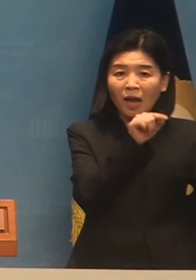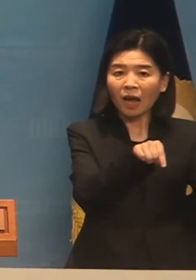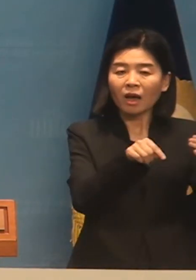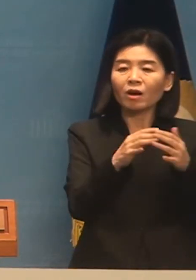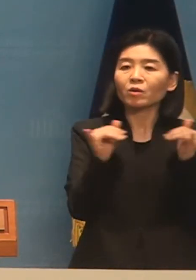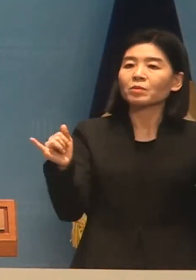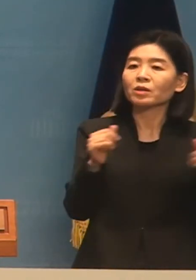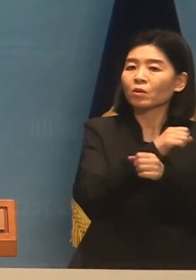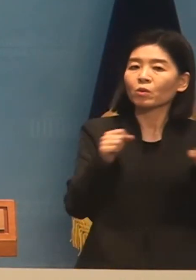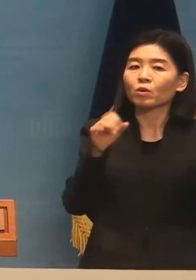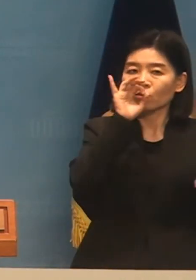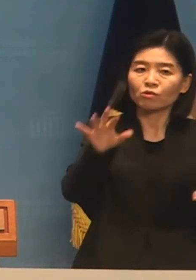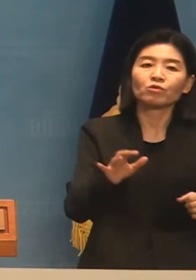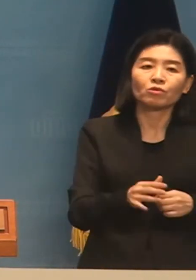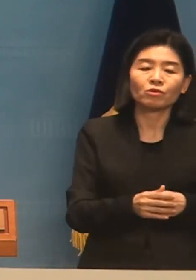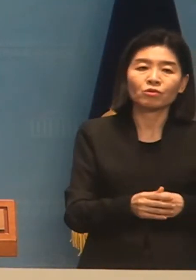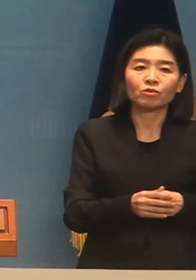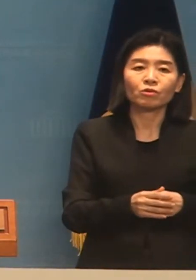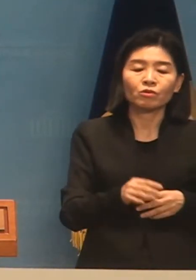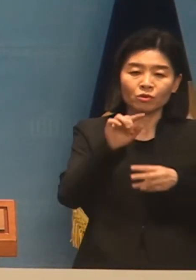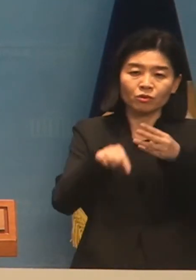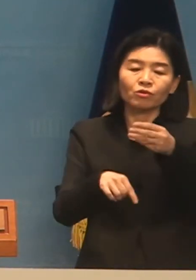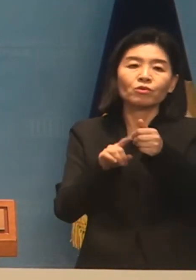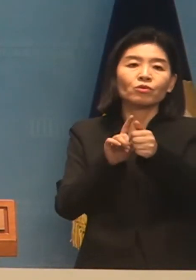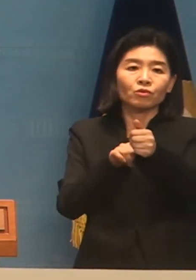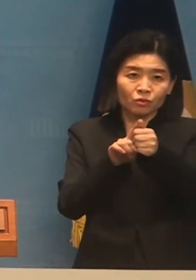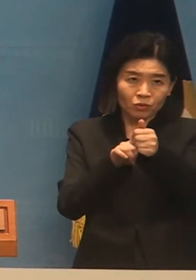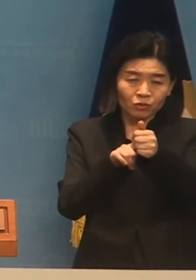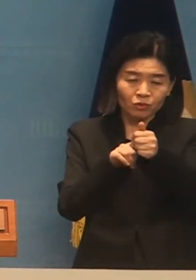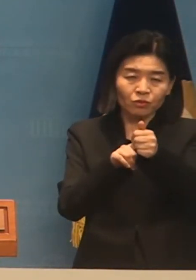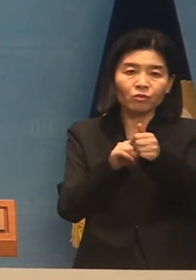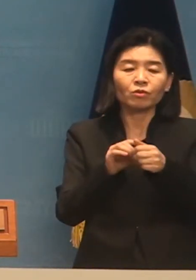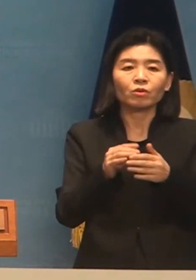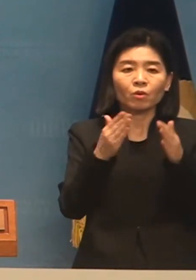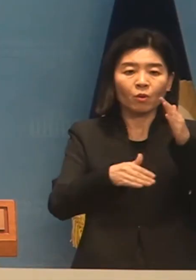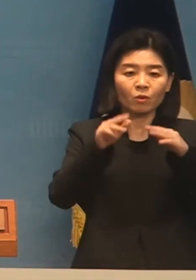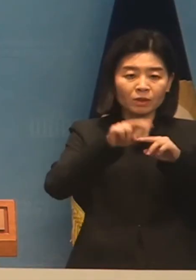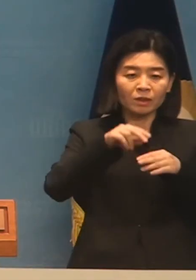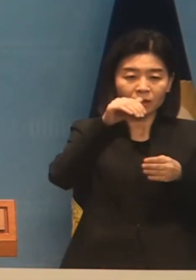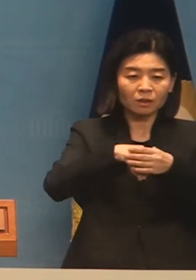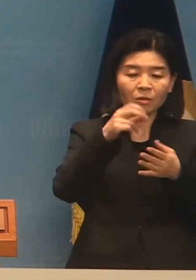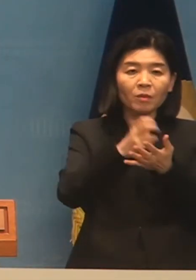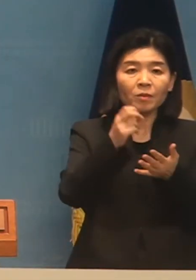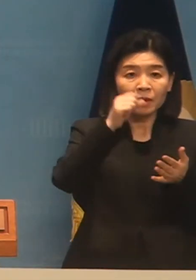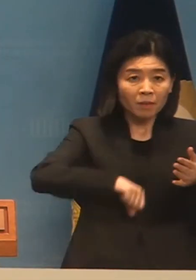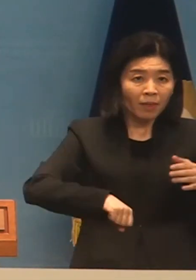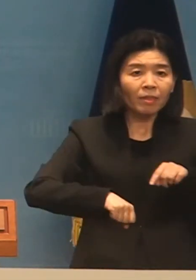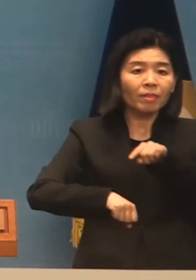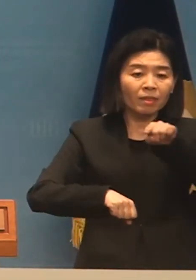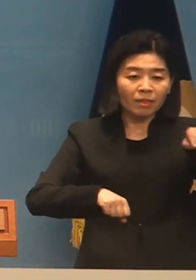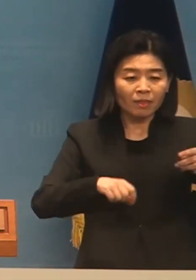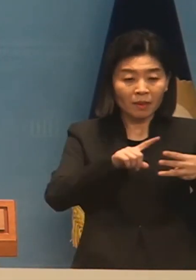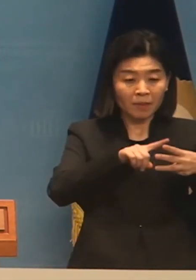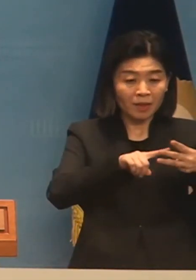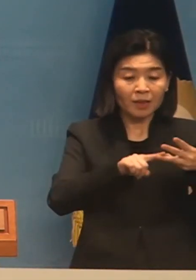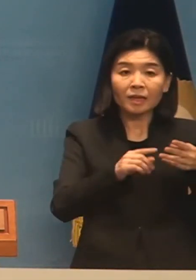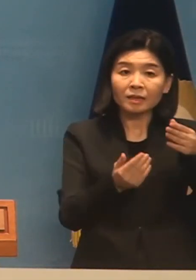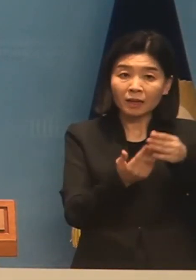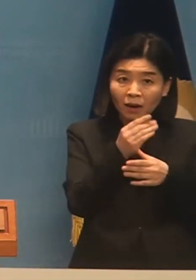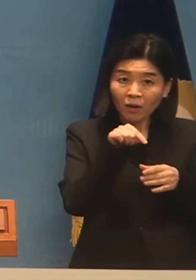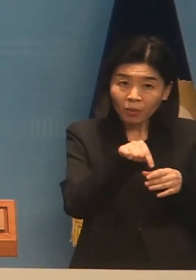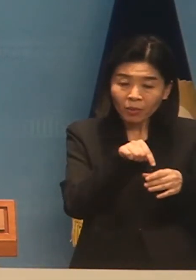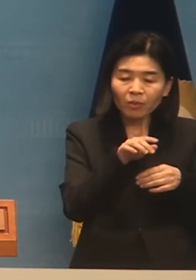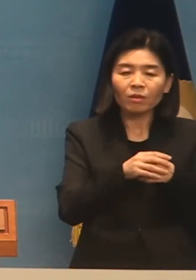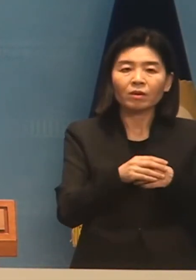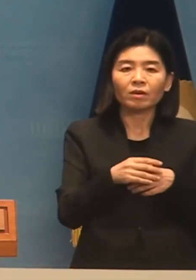마지막으로 강조드리면서 윤석열에 대한 공직선거법 위반 혐의 상대 사건 검찰